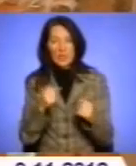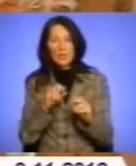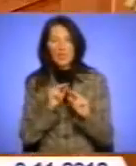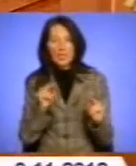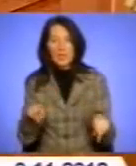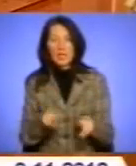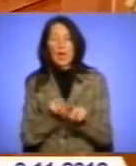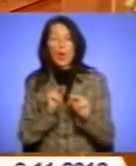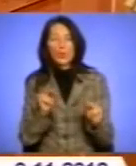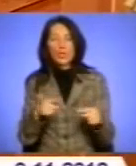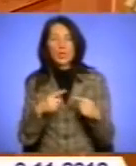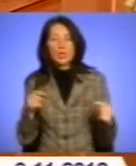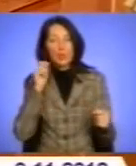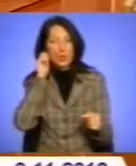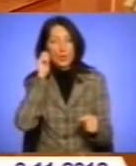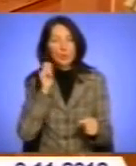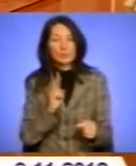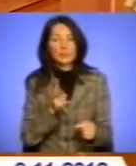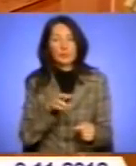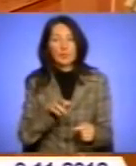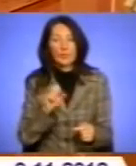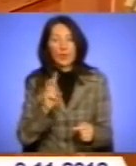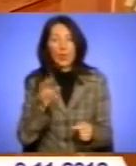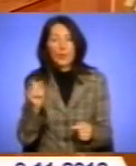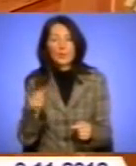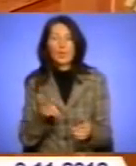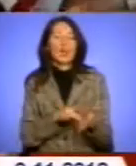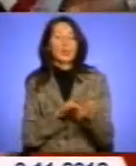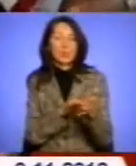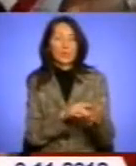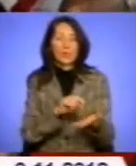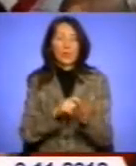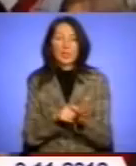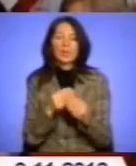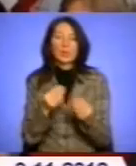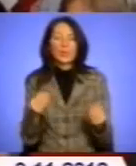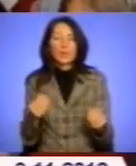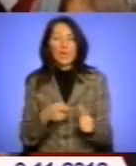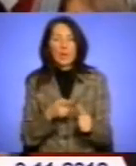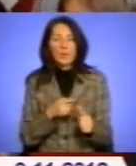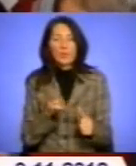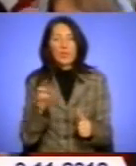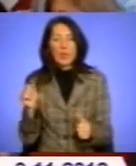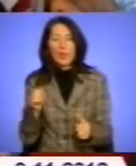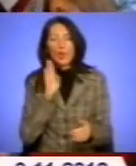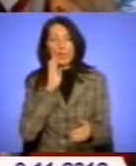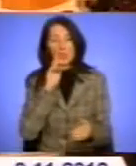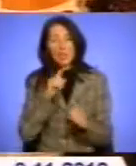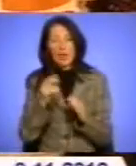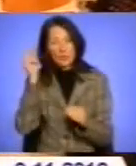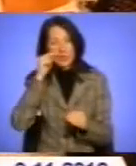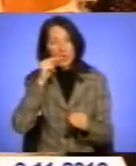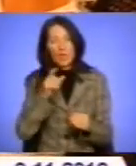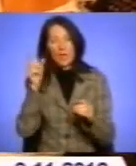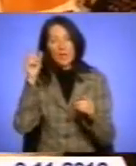учні різного віку. Катерина Макосій – екскурсовод у кімнаті музеї імені Богдана Лепкого. Дівчина досліджувала творчість письменника